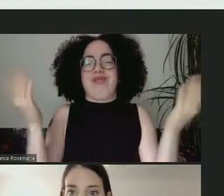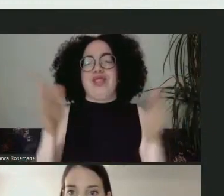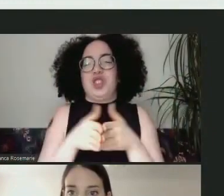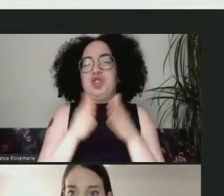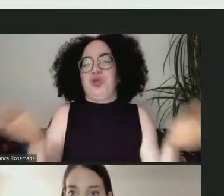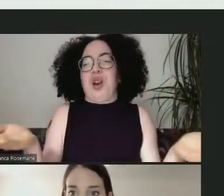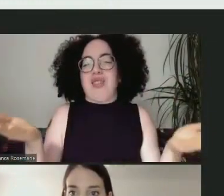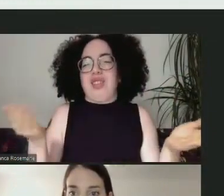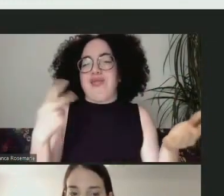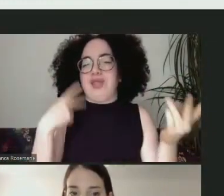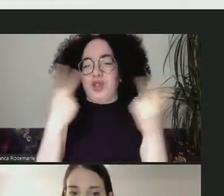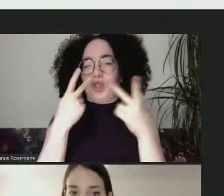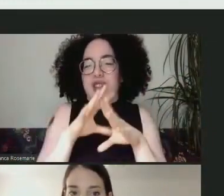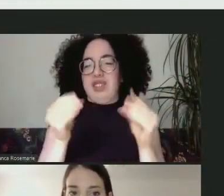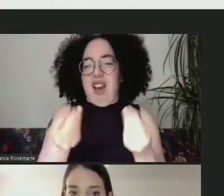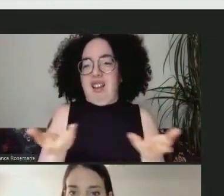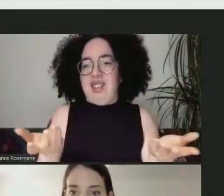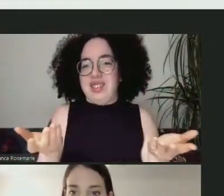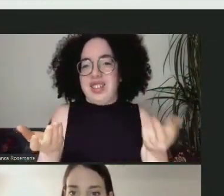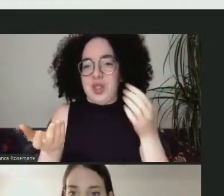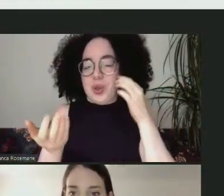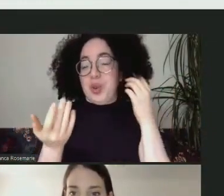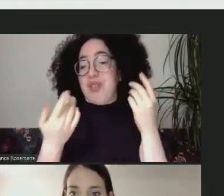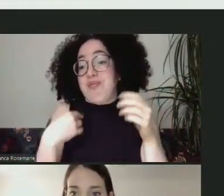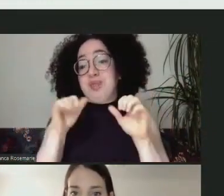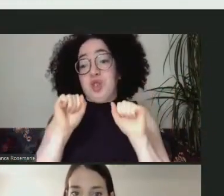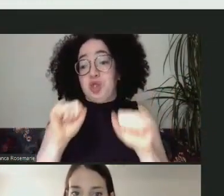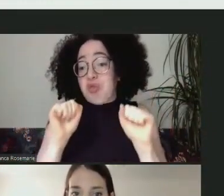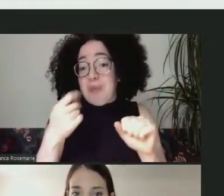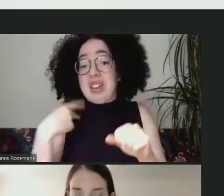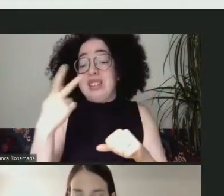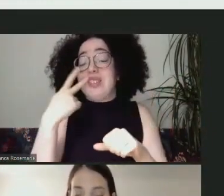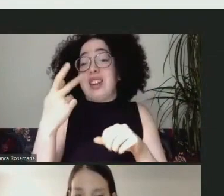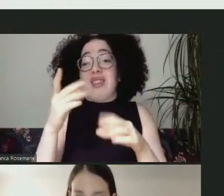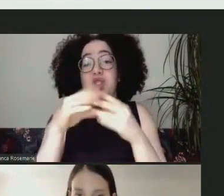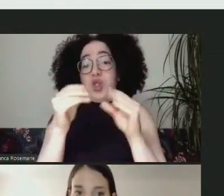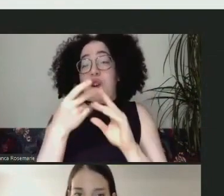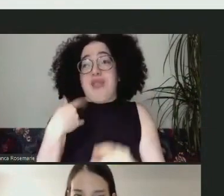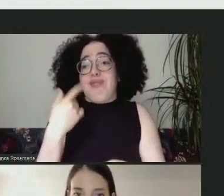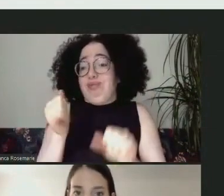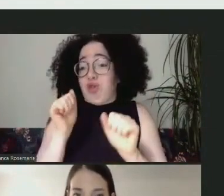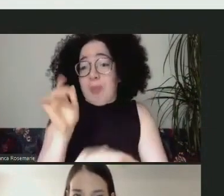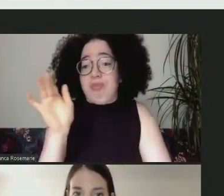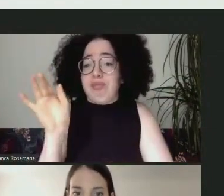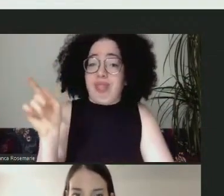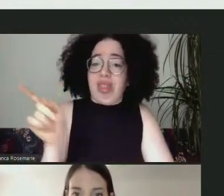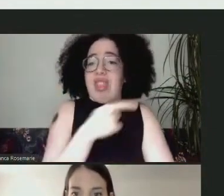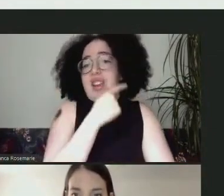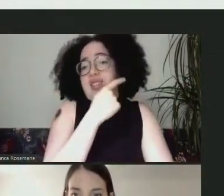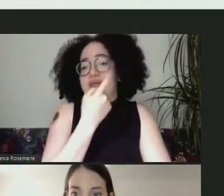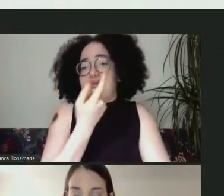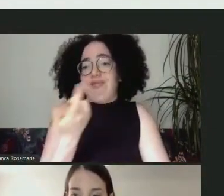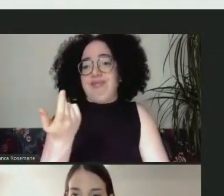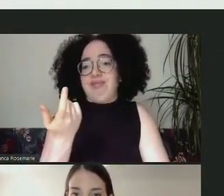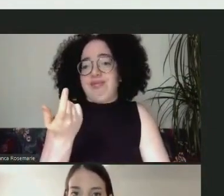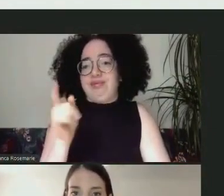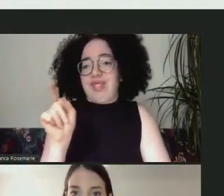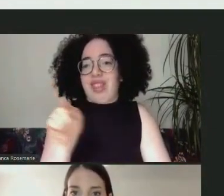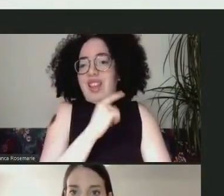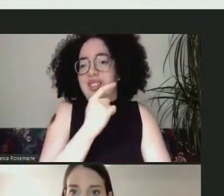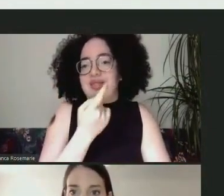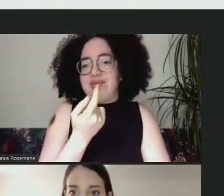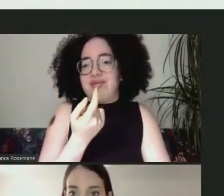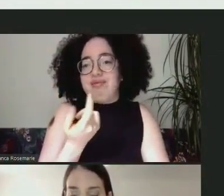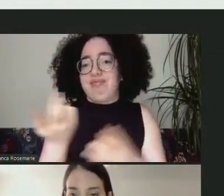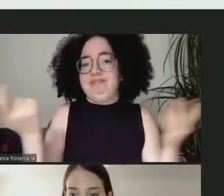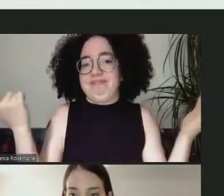Untertiteln. Also wenn man eben spricht, dass ohne Untertitel, dass es dann nicht wahrgenommen werden kann. Und deswegen denke ich mal, ist es halt, dass sie dann